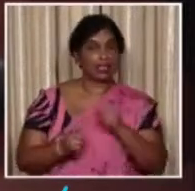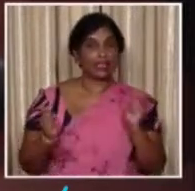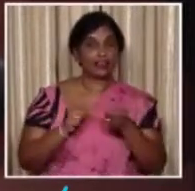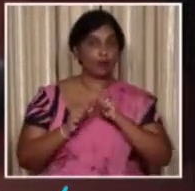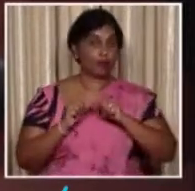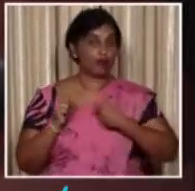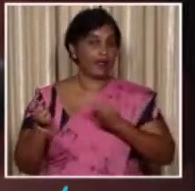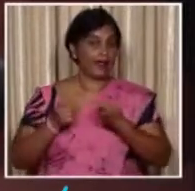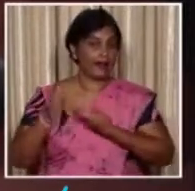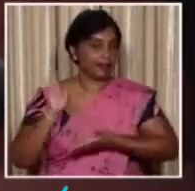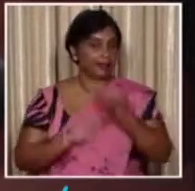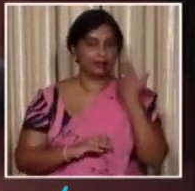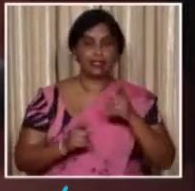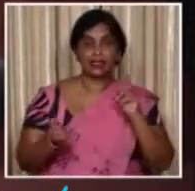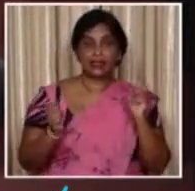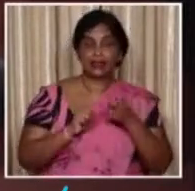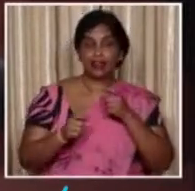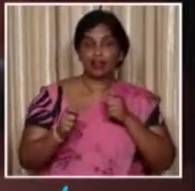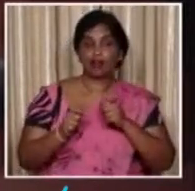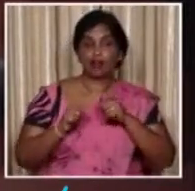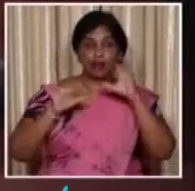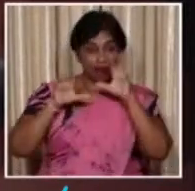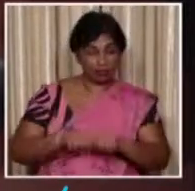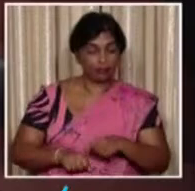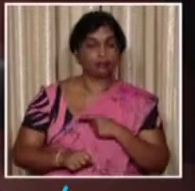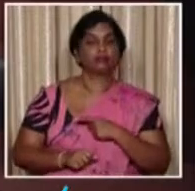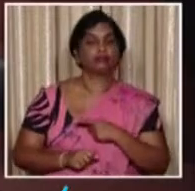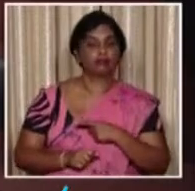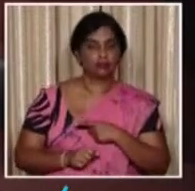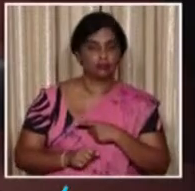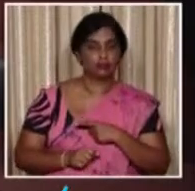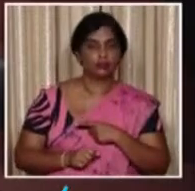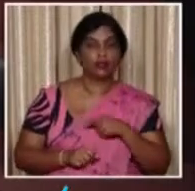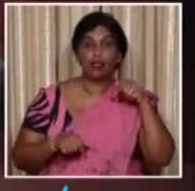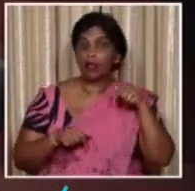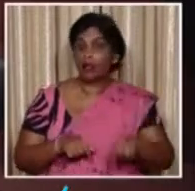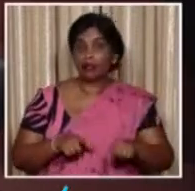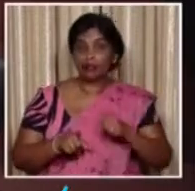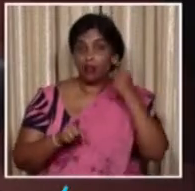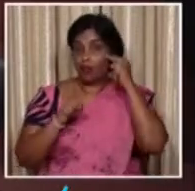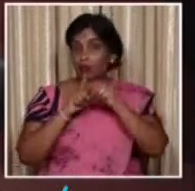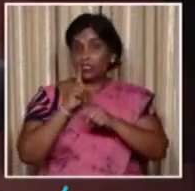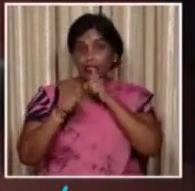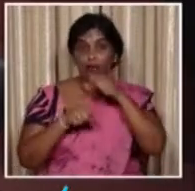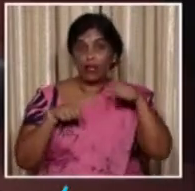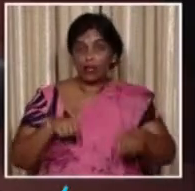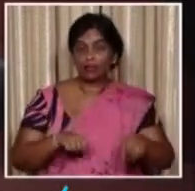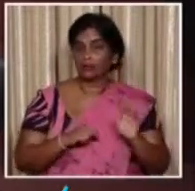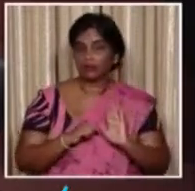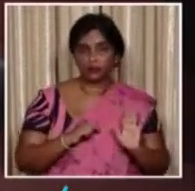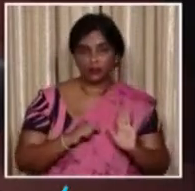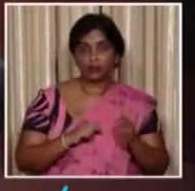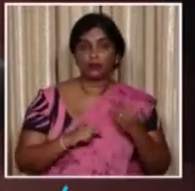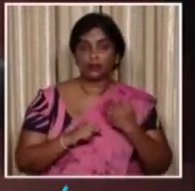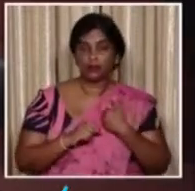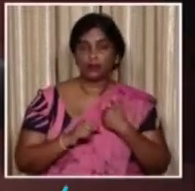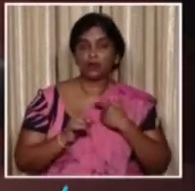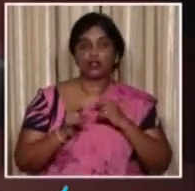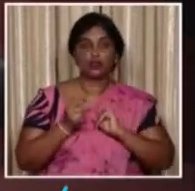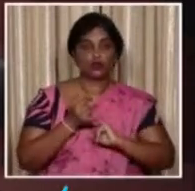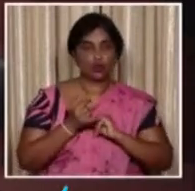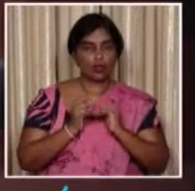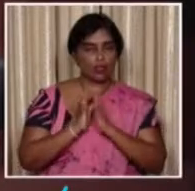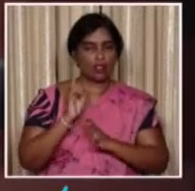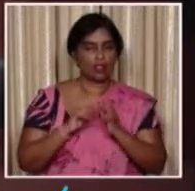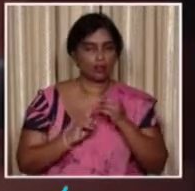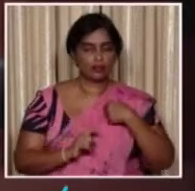යන්න, මේ ක්‍රිකට් බෝඩ් එකේ බහිරව යන්න අද නෙමෙයි අපි කතා කරන්න පටන් ගත්තේ. අපේ හඳුන්නේ නැති මන්ත්‍රීතුමා මට